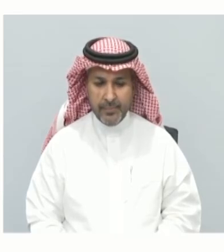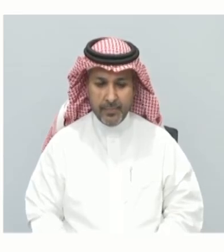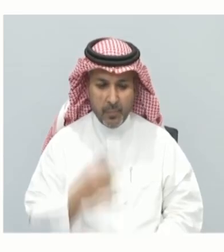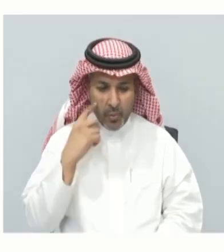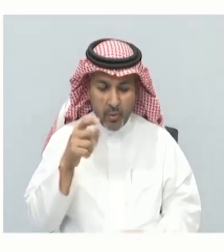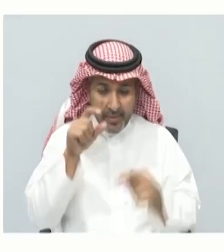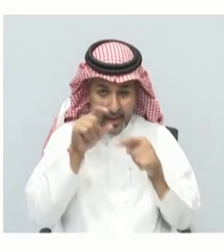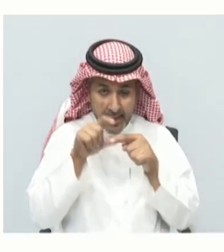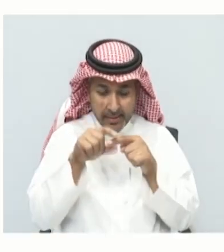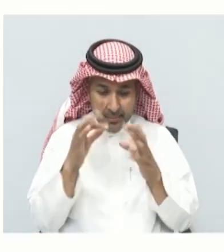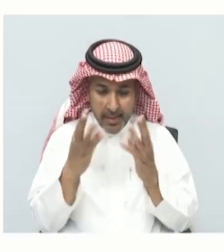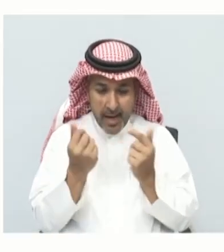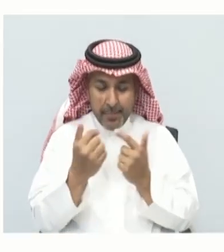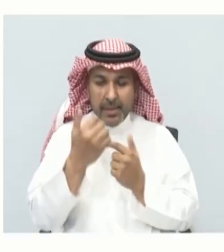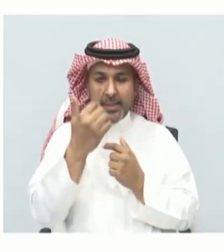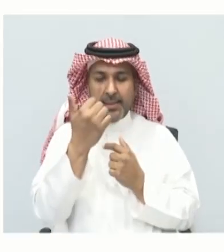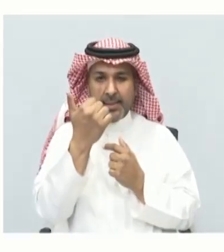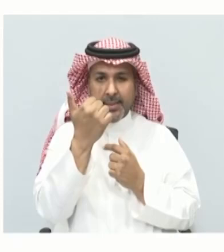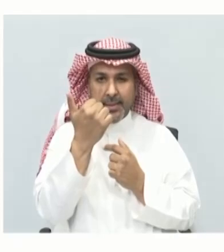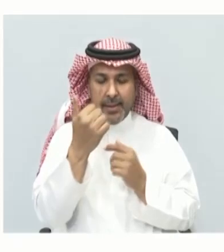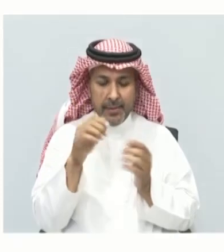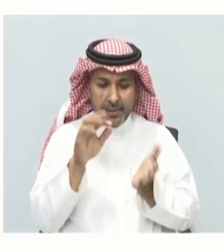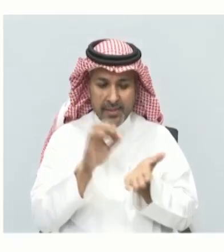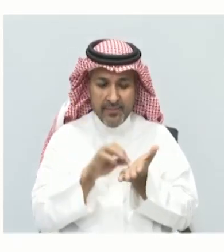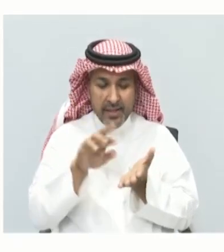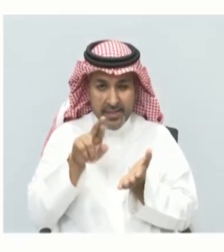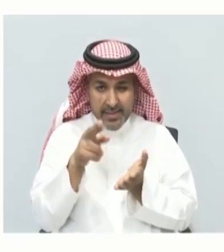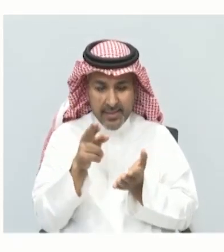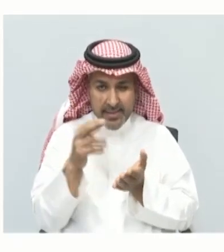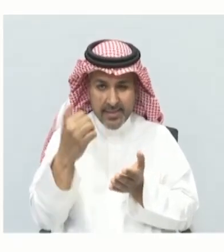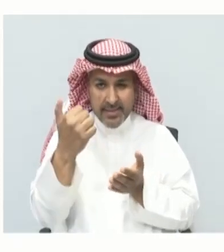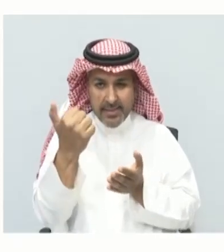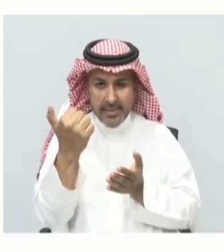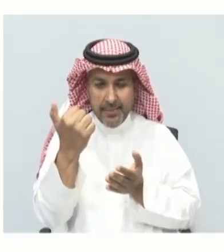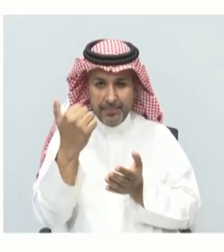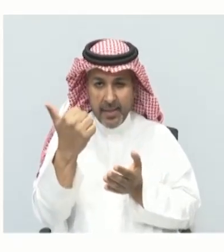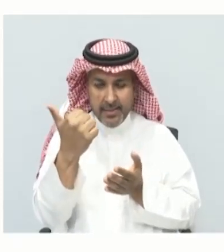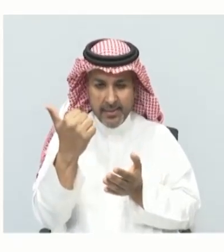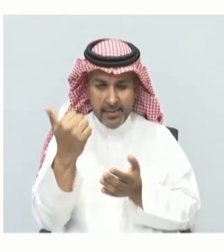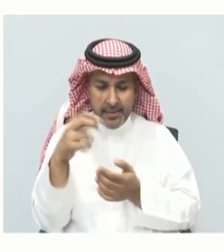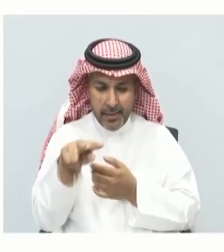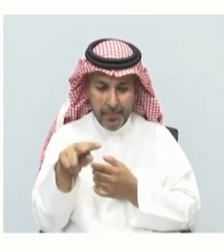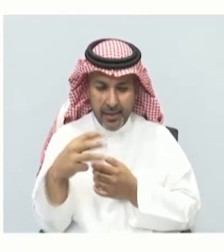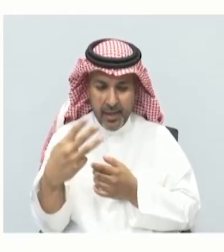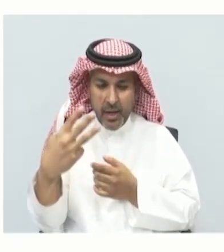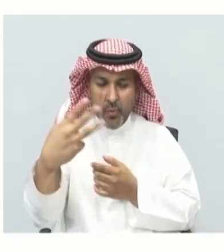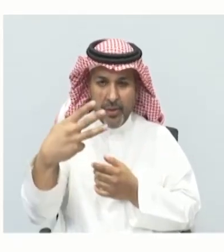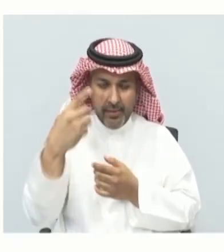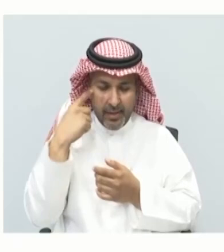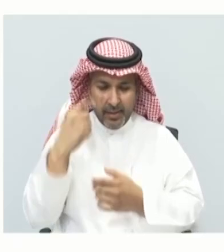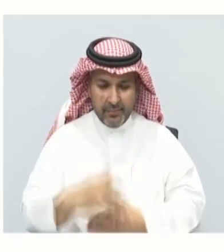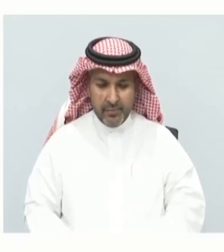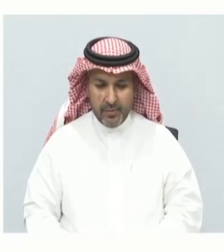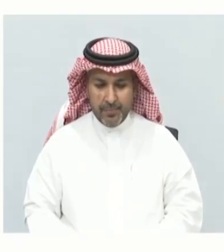ب630 هذه النتيجه الاولى او السرعه الاولى السرعه الثانيه بنفس الاسلوب اولا نقوم بتحويل ال